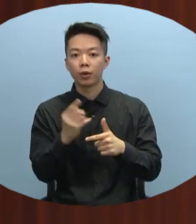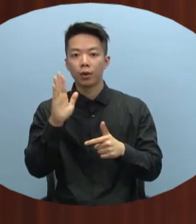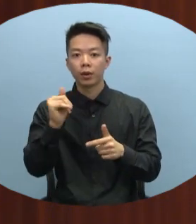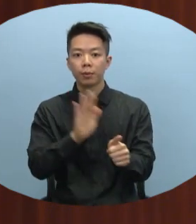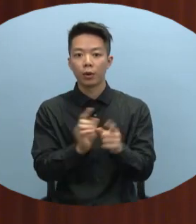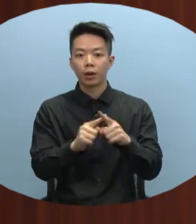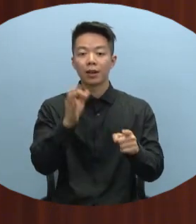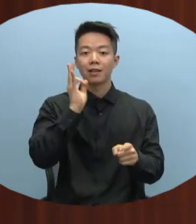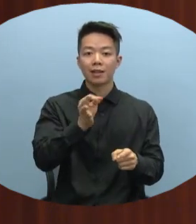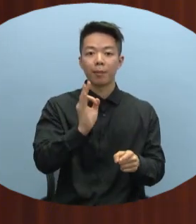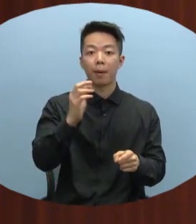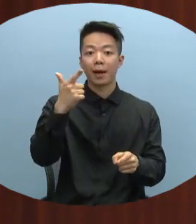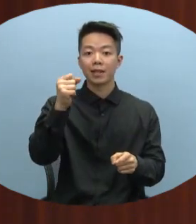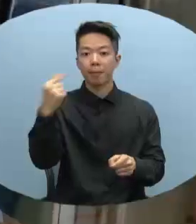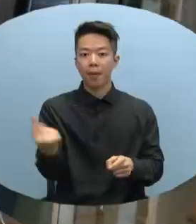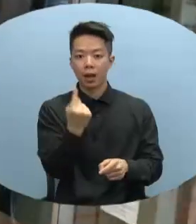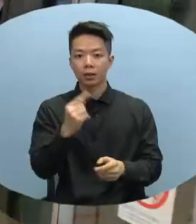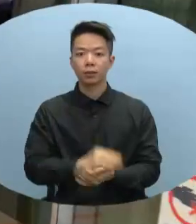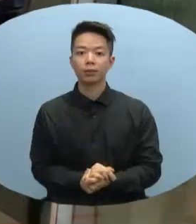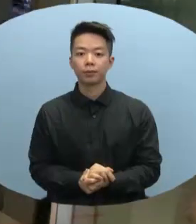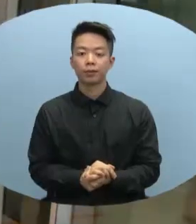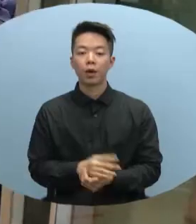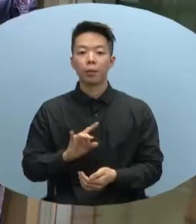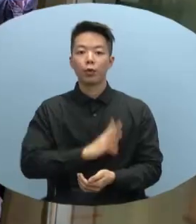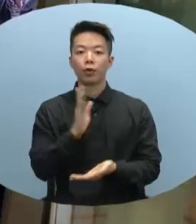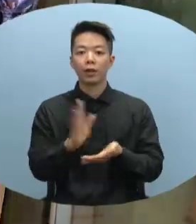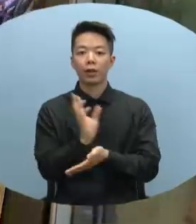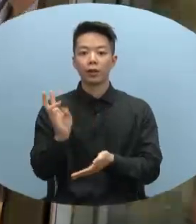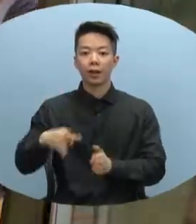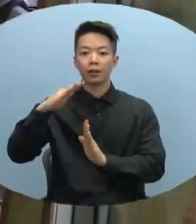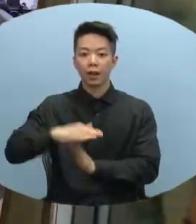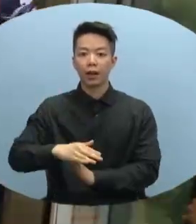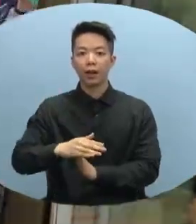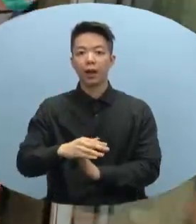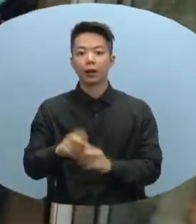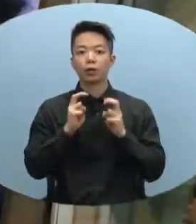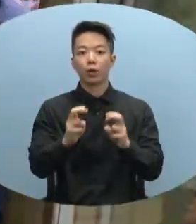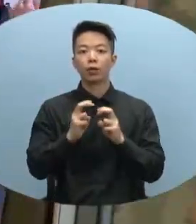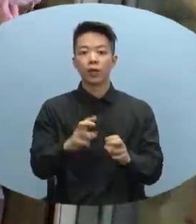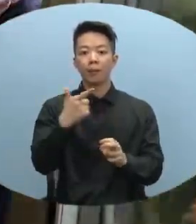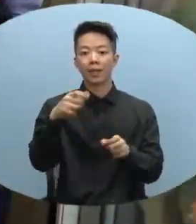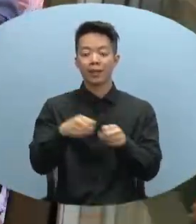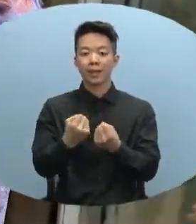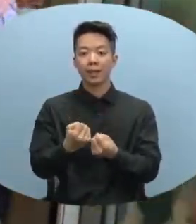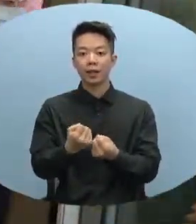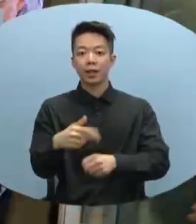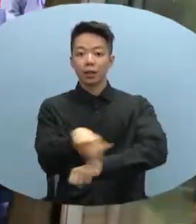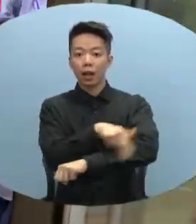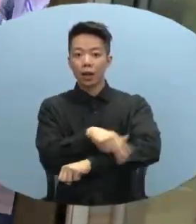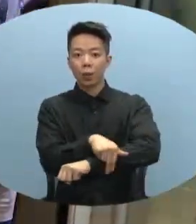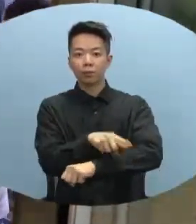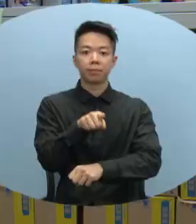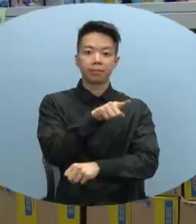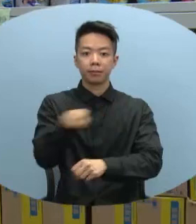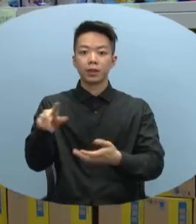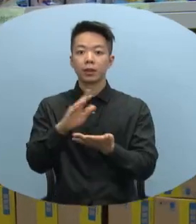及大约380万名市民。 原定今年年底结束的港铁车费八折优惠都会延长至